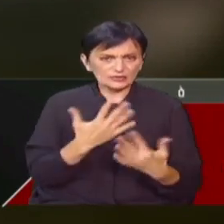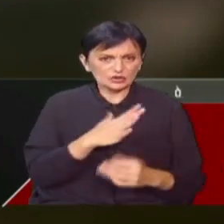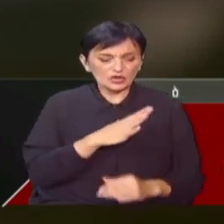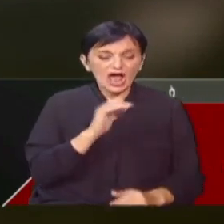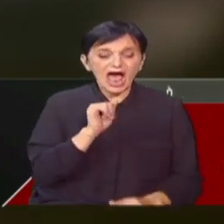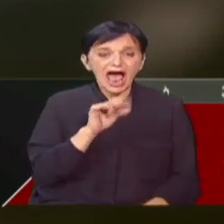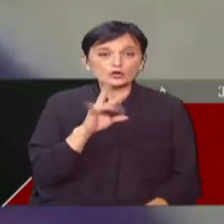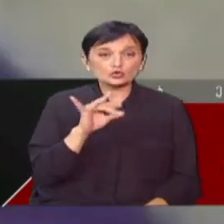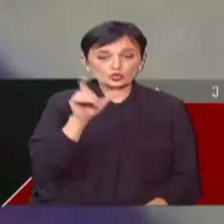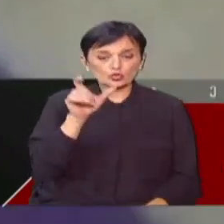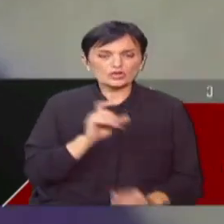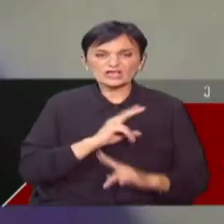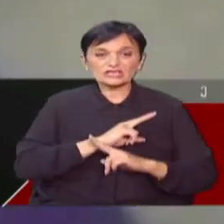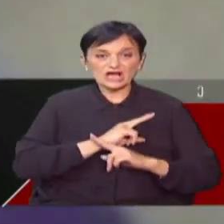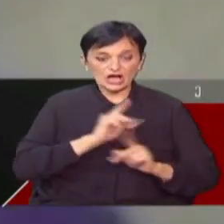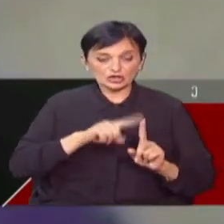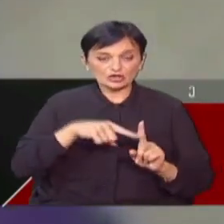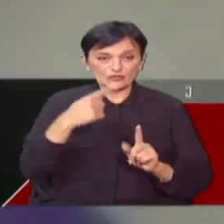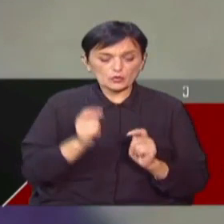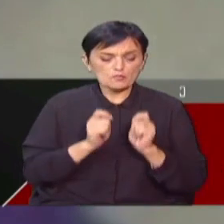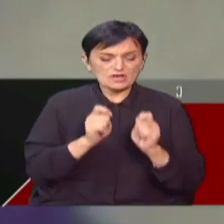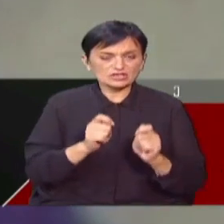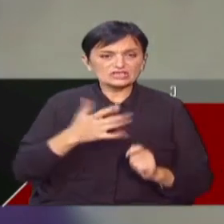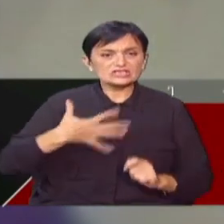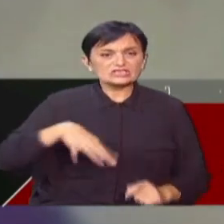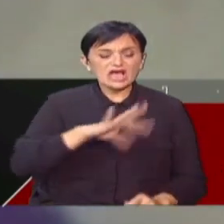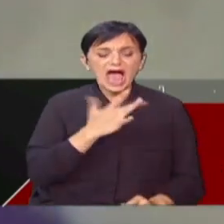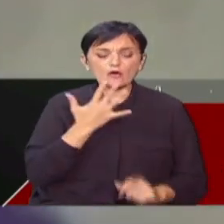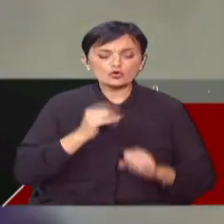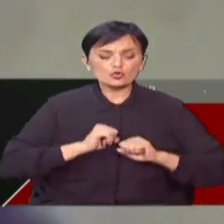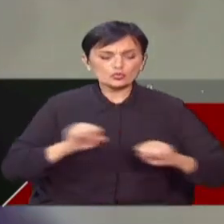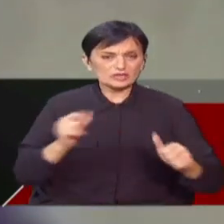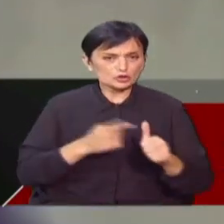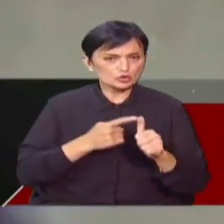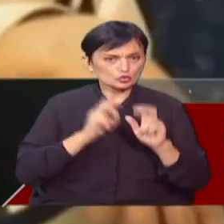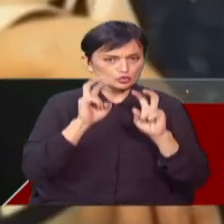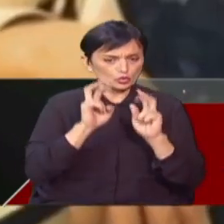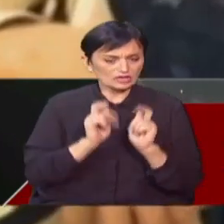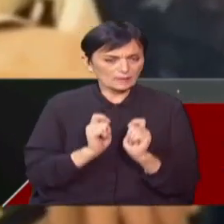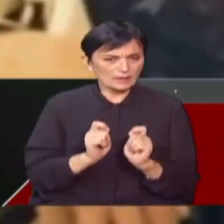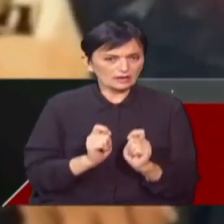გიორგი ანწუხელიძეს გარდაცვალების შემდეგ მიენიჭა საქართველოს ეროვნული გმირის წოდება.